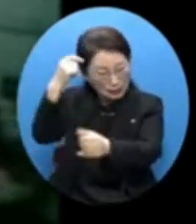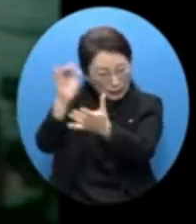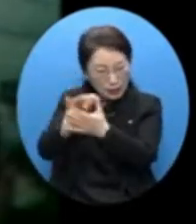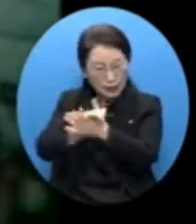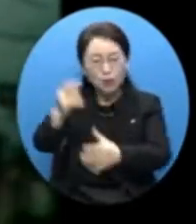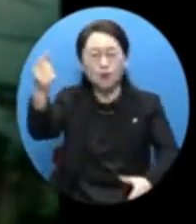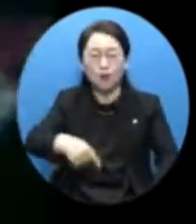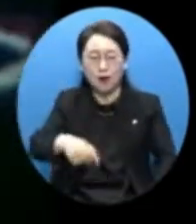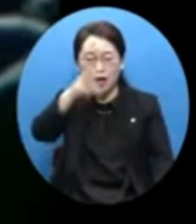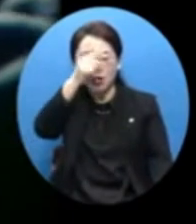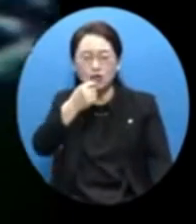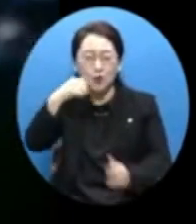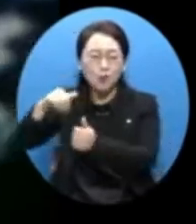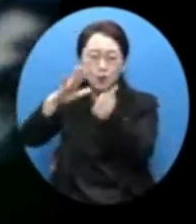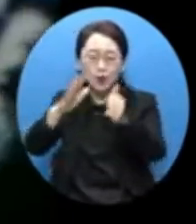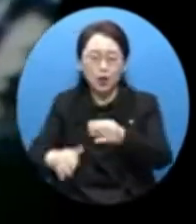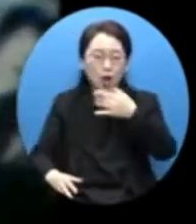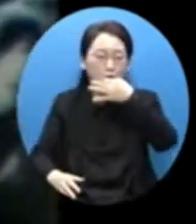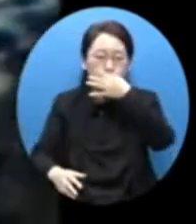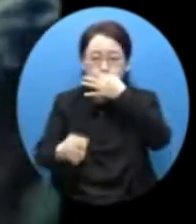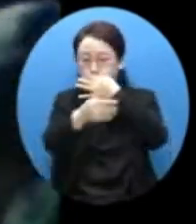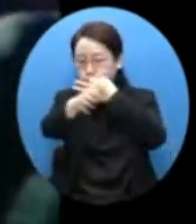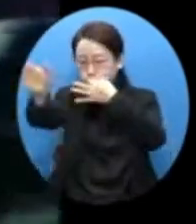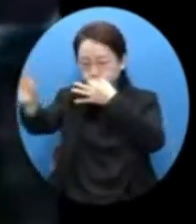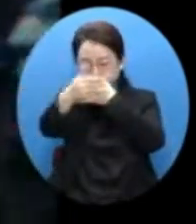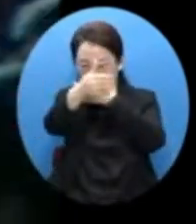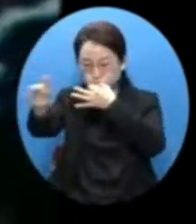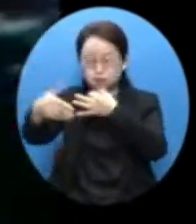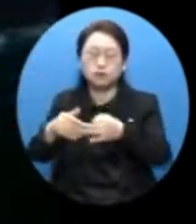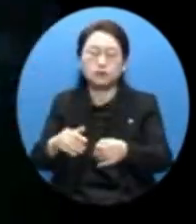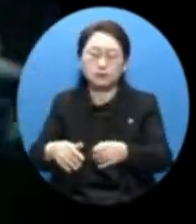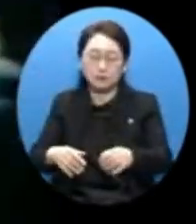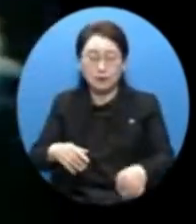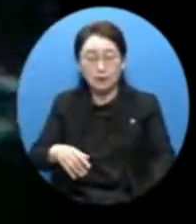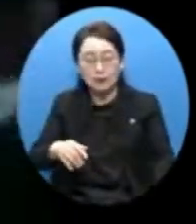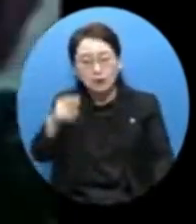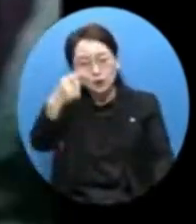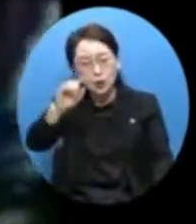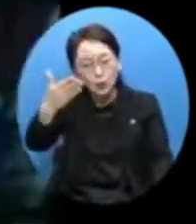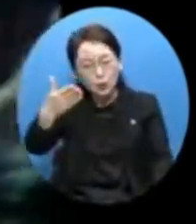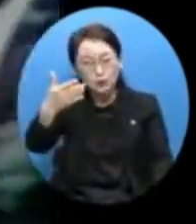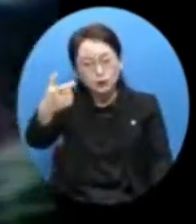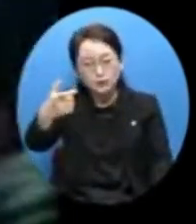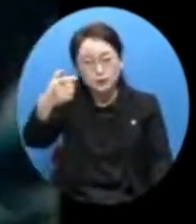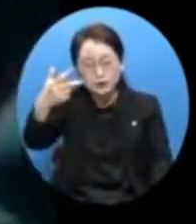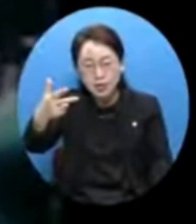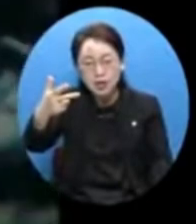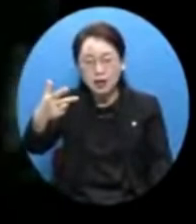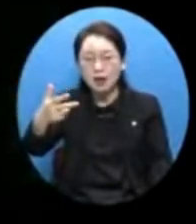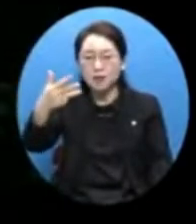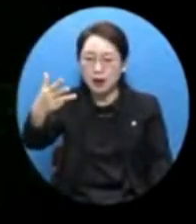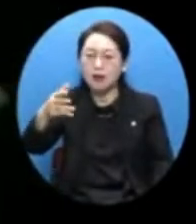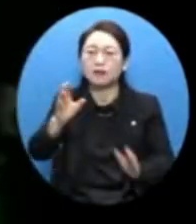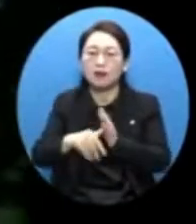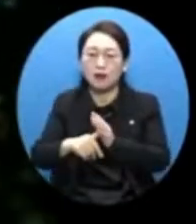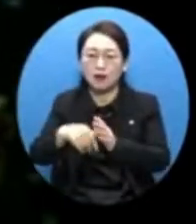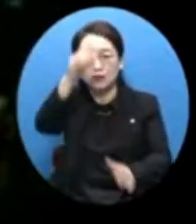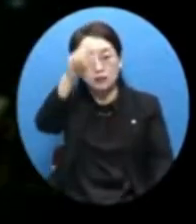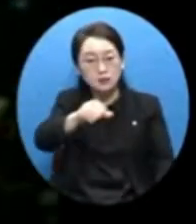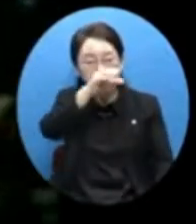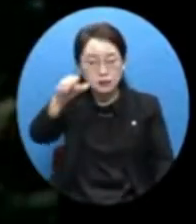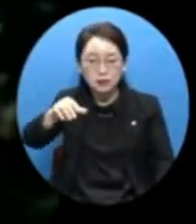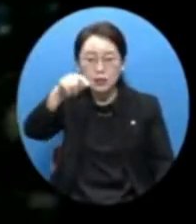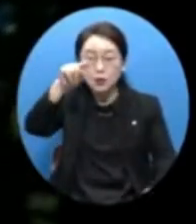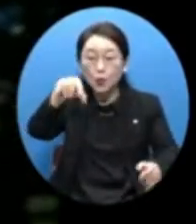경찰들을 대여섯 명 보내서 교통을 정리해둔 그 모습이 기억이 납니다. 이것이 1967년, 8년 그때 순복음교회의 모습입니다.